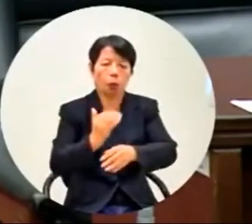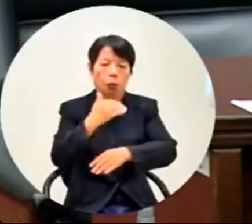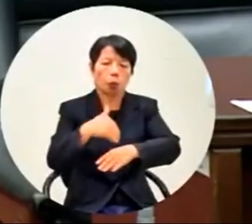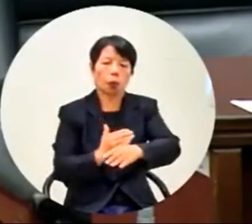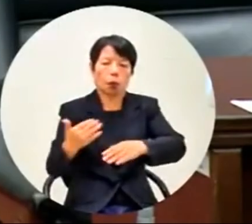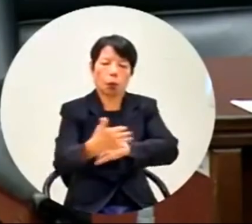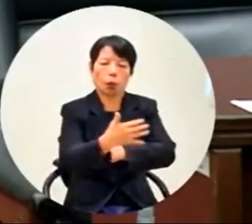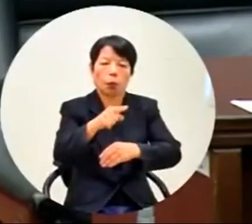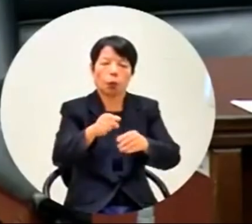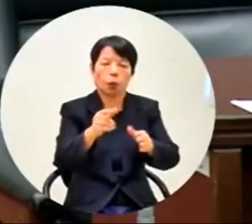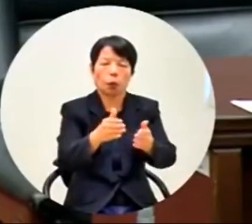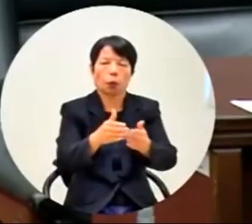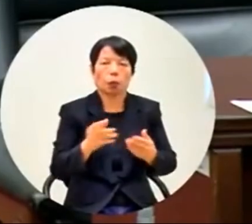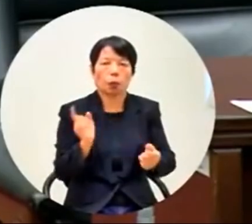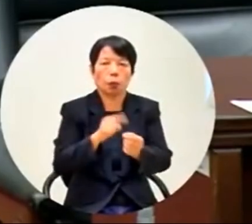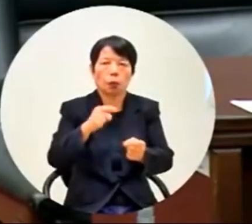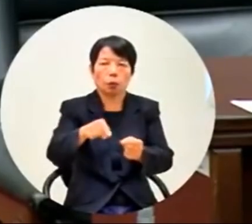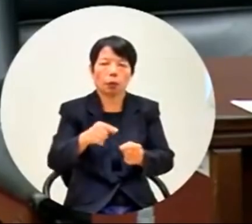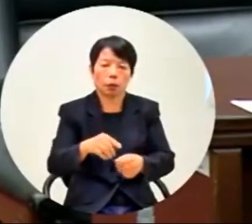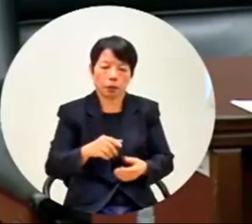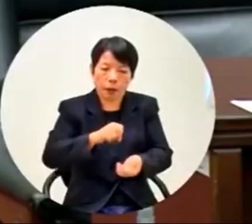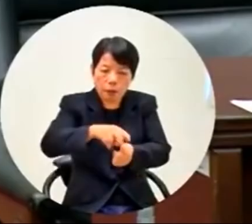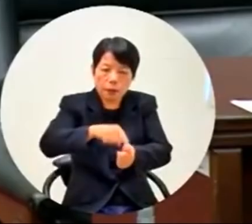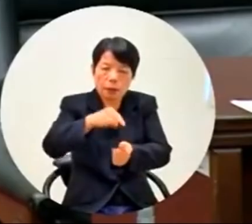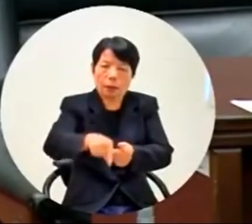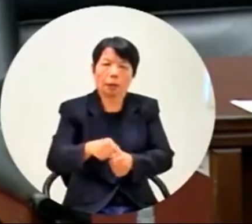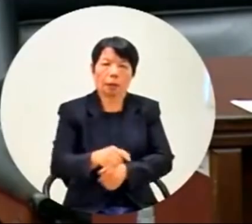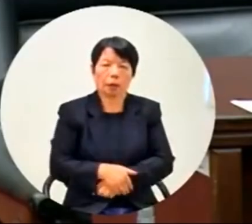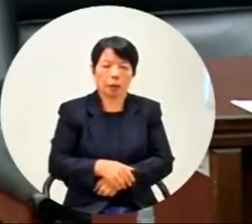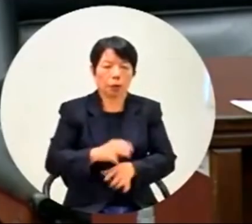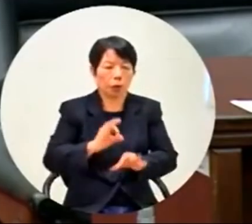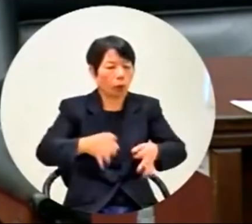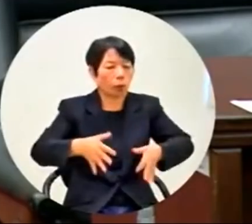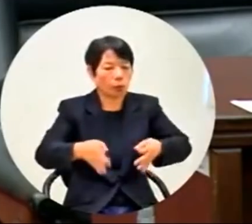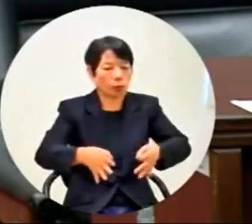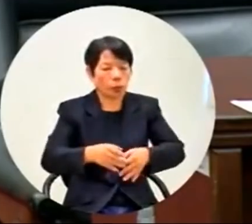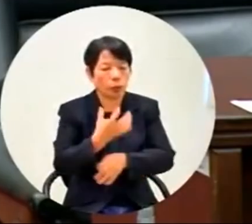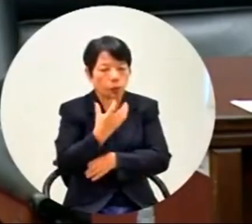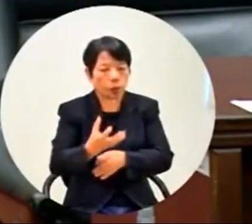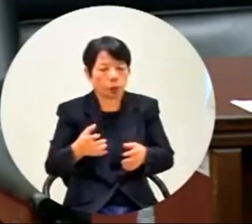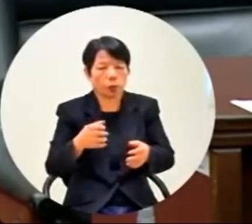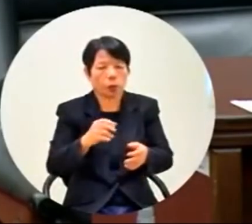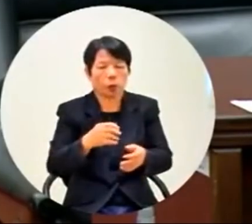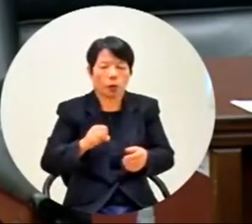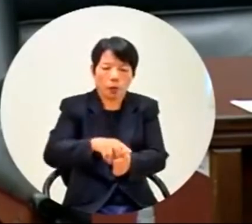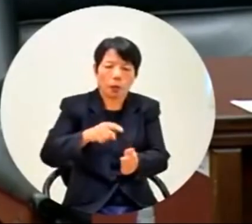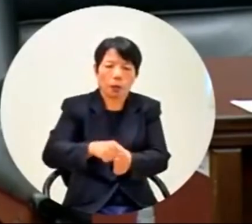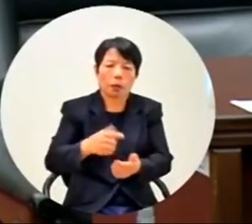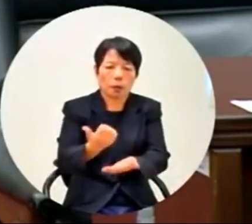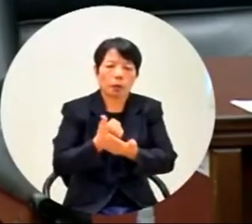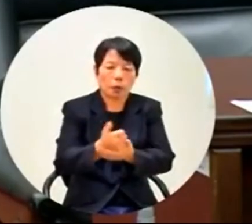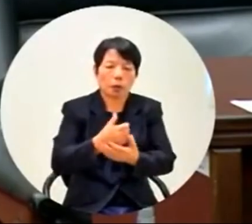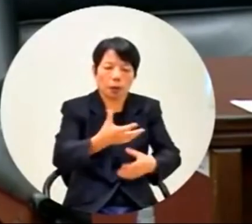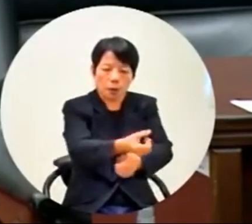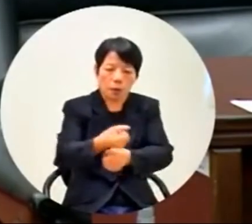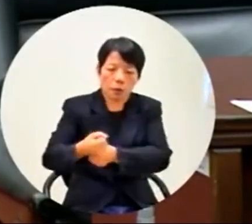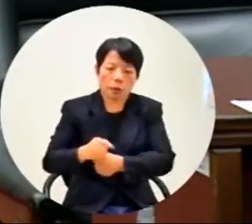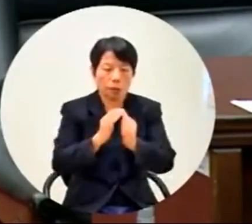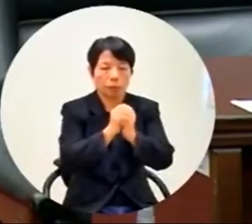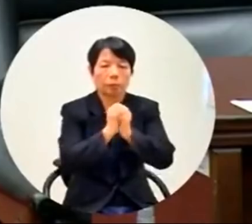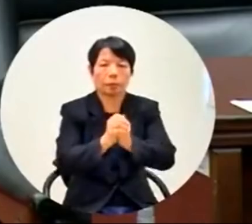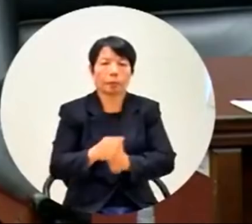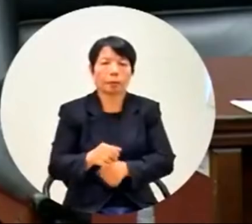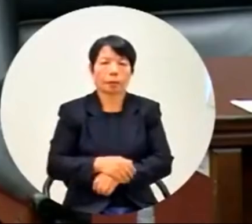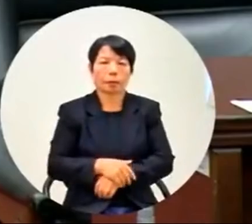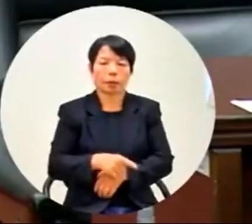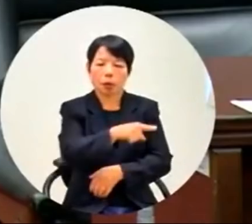知道，我们现在养石目鱼齁，真的是赔钱在养啦，要下人来看齁，各位给人拜托